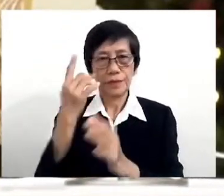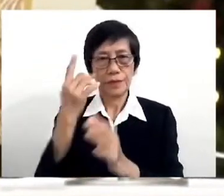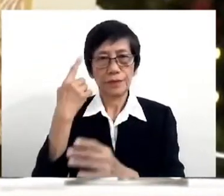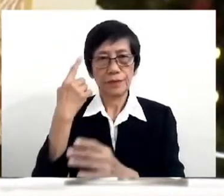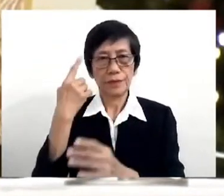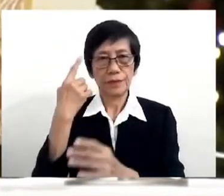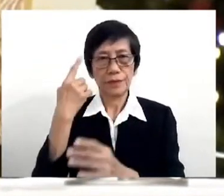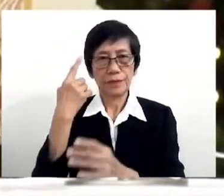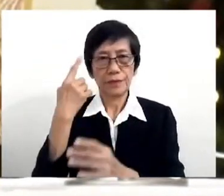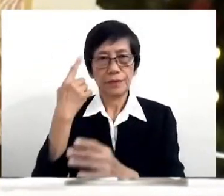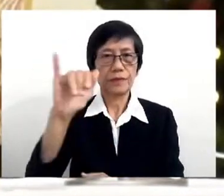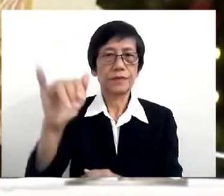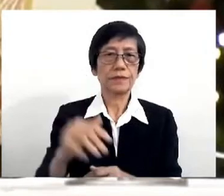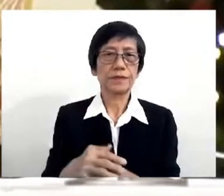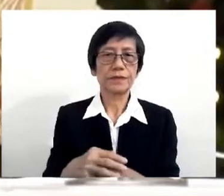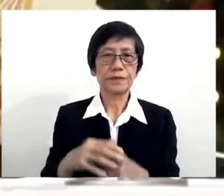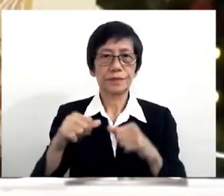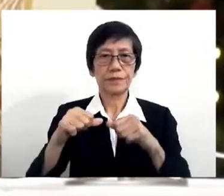hanggan.